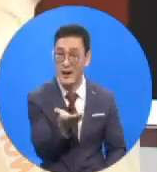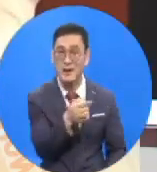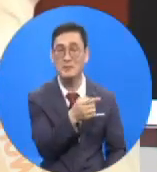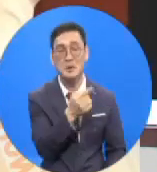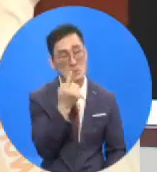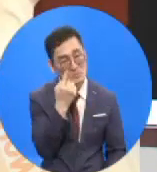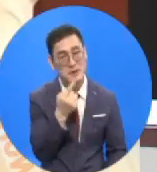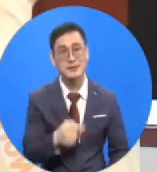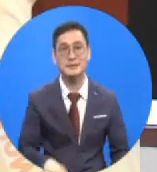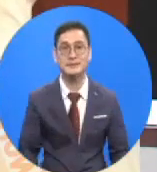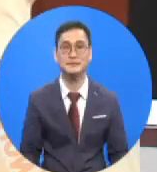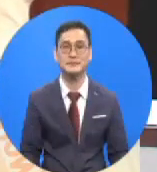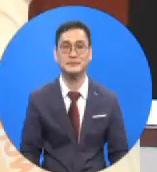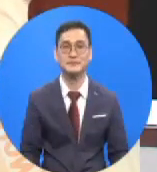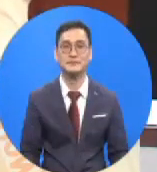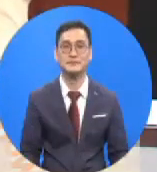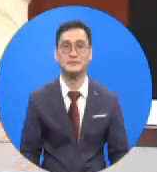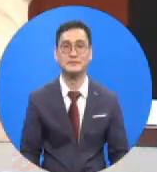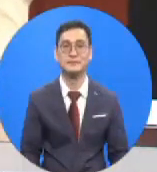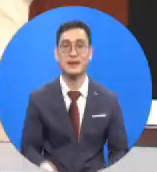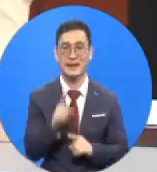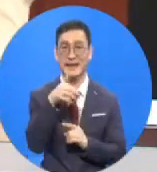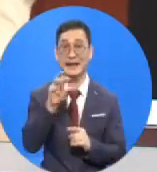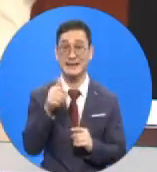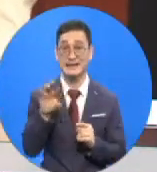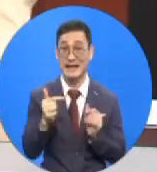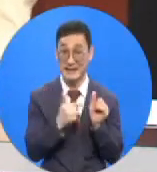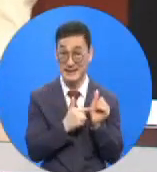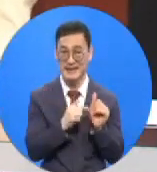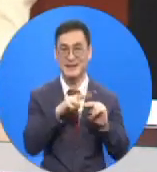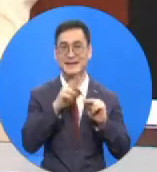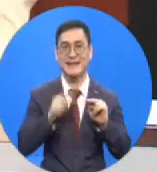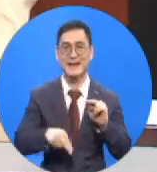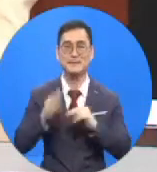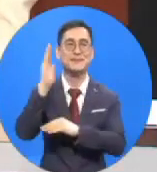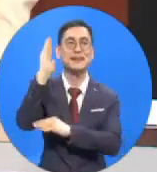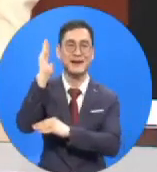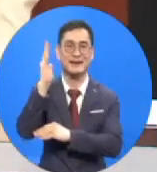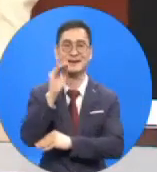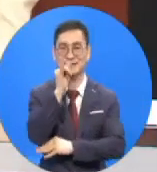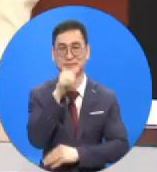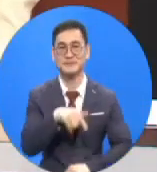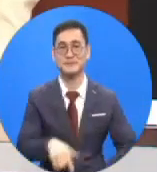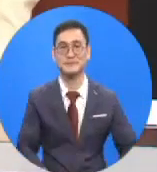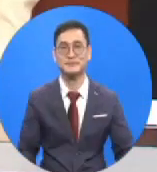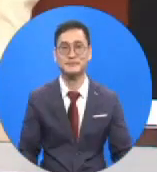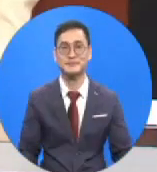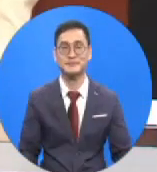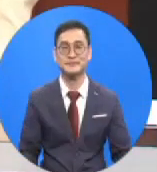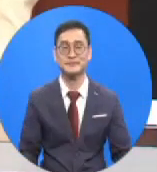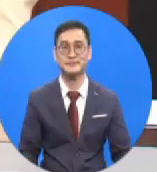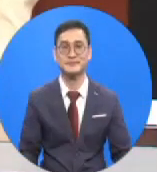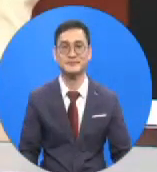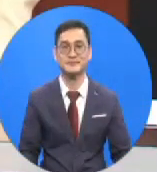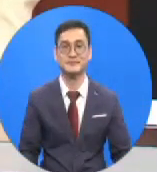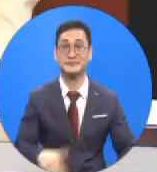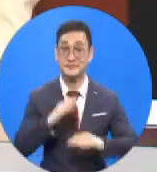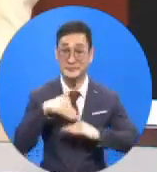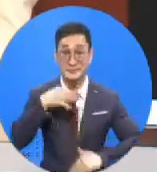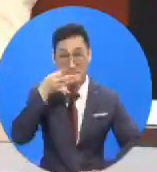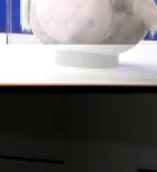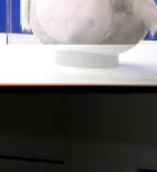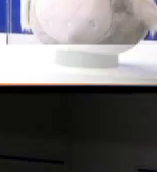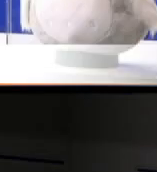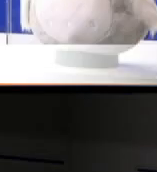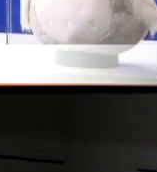이해찬 대표 어제 온 라인으로 km 기자회견을 가졌습니다 그 자리에서 이 대표가 가장 강조한 메시지는 이거였습니다 들어보시죠